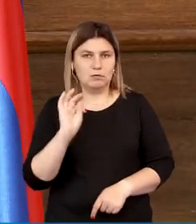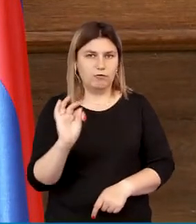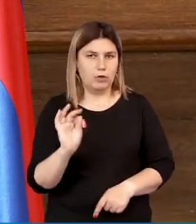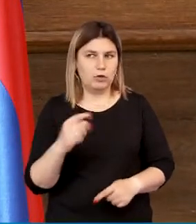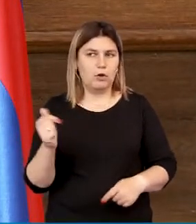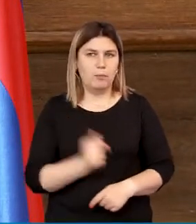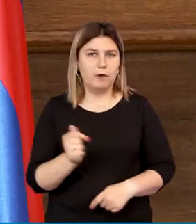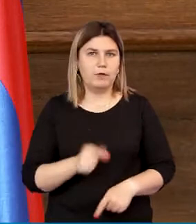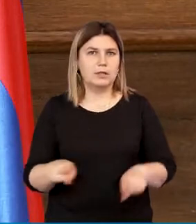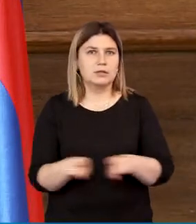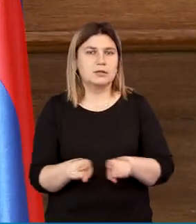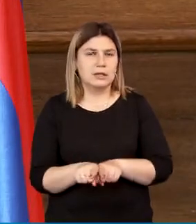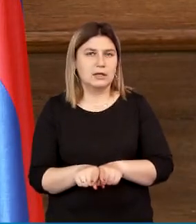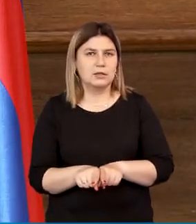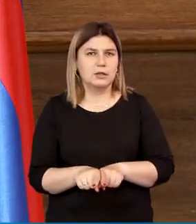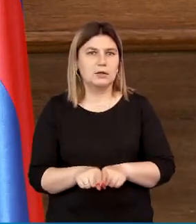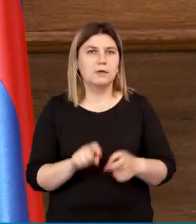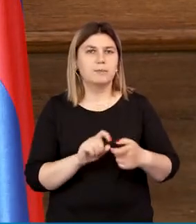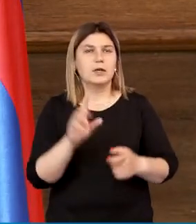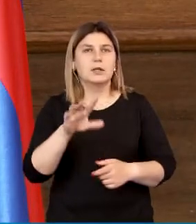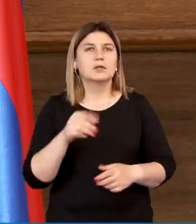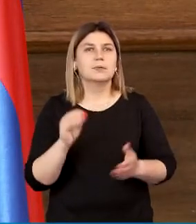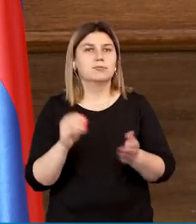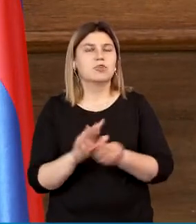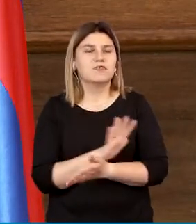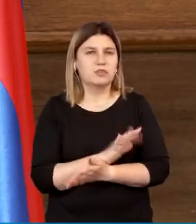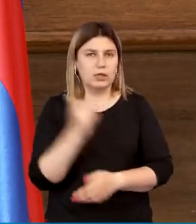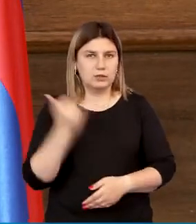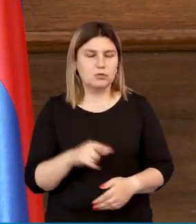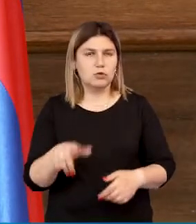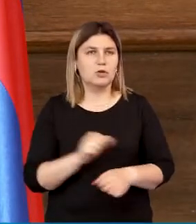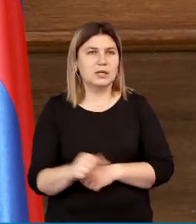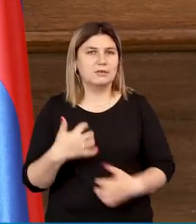także związanych z adaptacją dzieci. Wiemy, że to jest stresujące dla